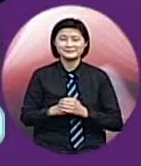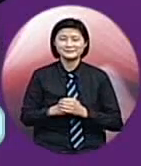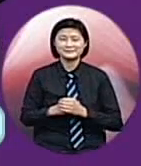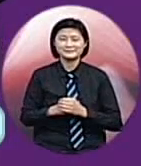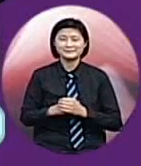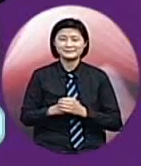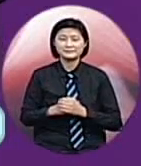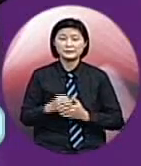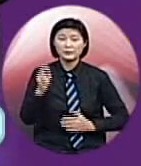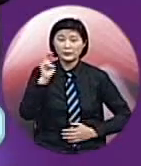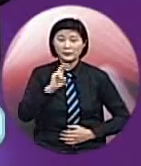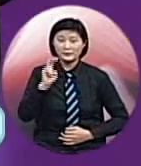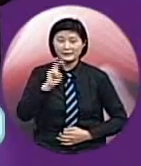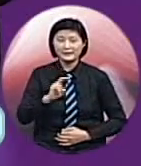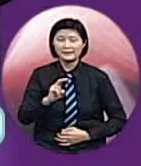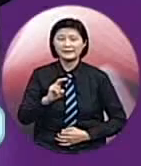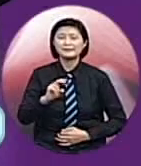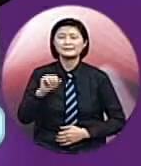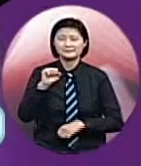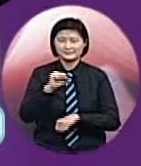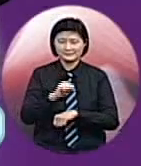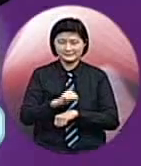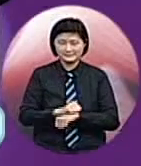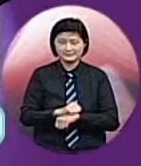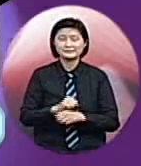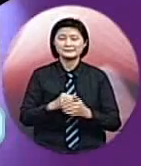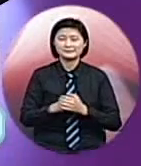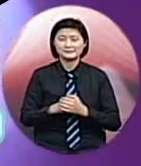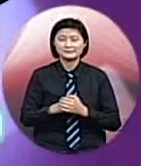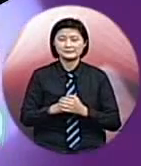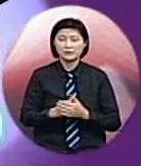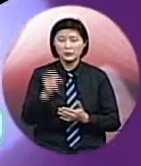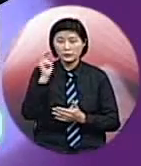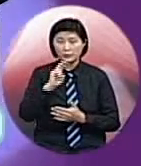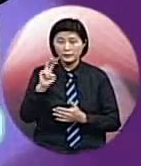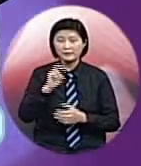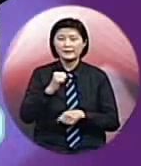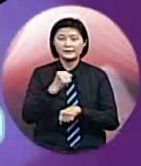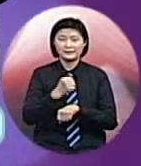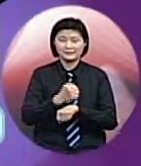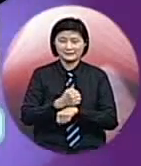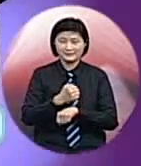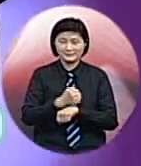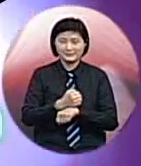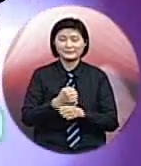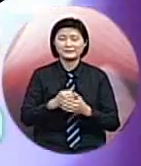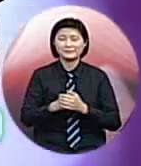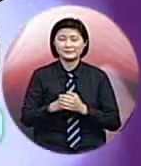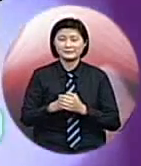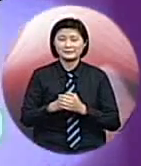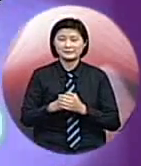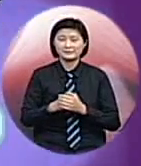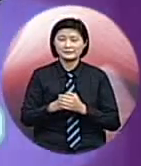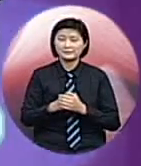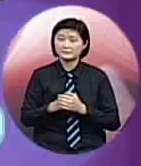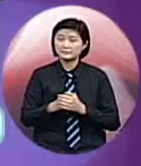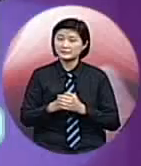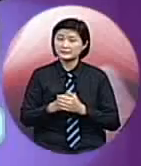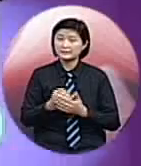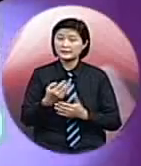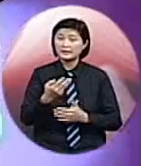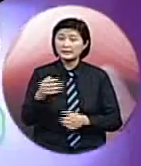그 노래를 좀 잘하죠. 노래를 잘합니다. 노래. 예. 노래하고 뭐 테니스 뭐